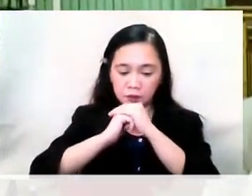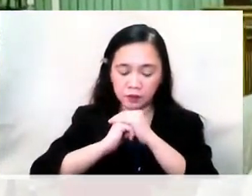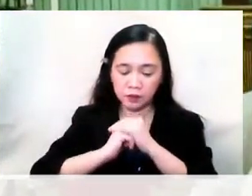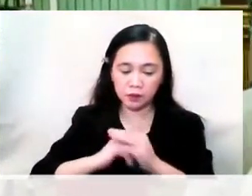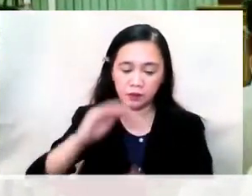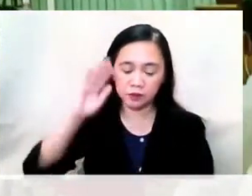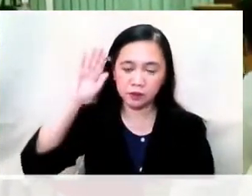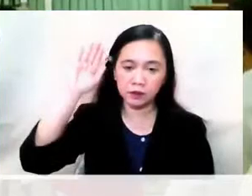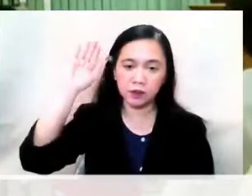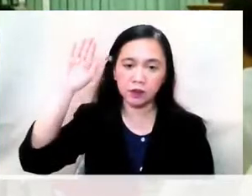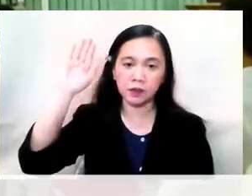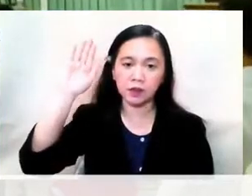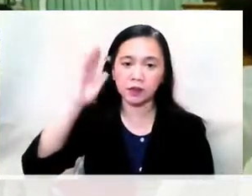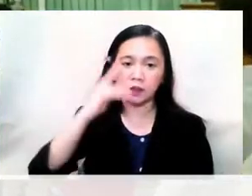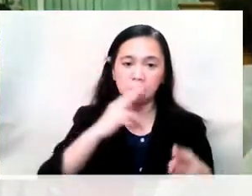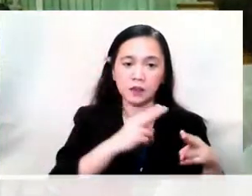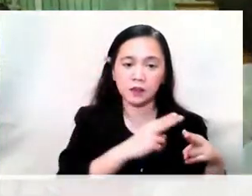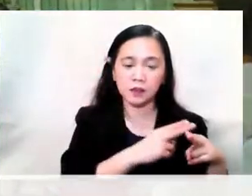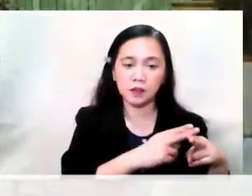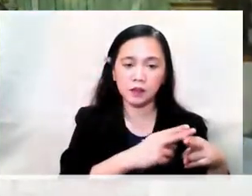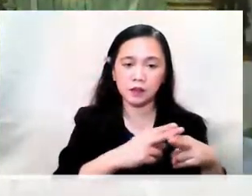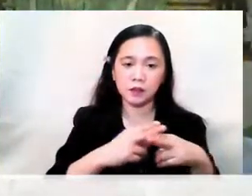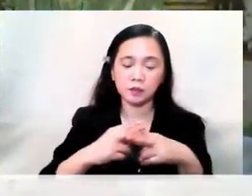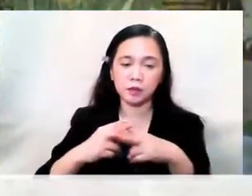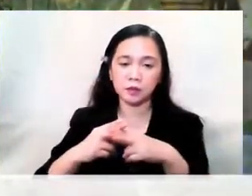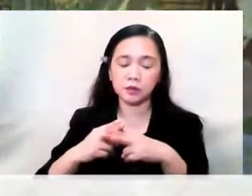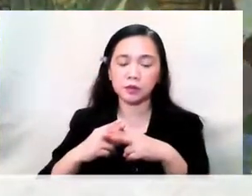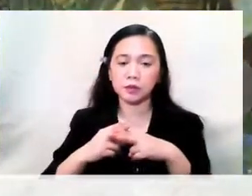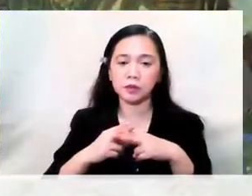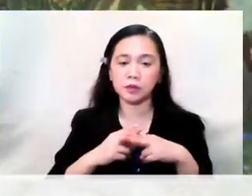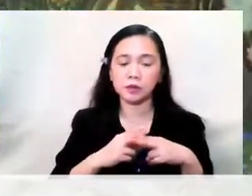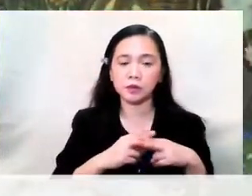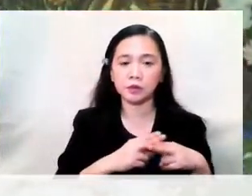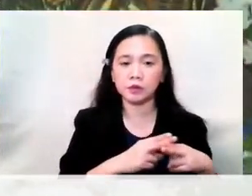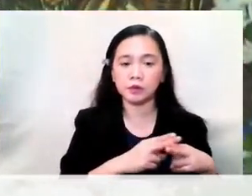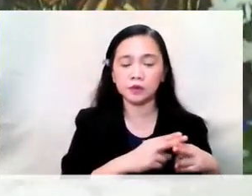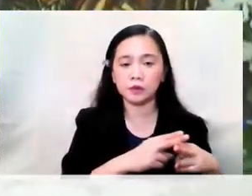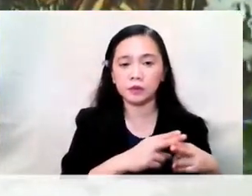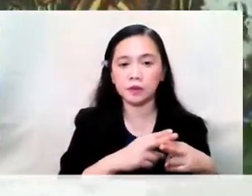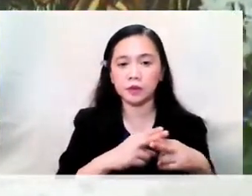sambahin ang alat mo.